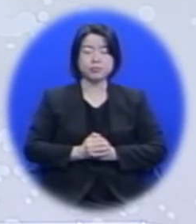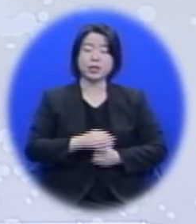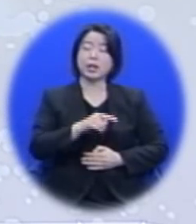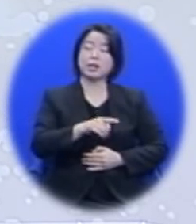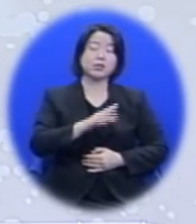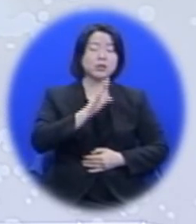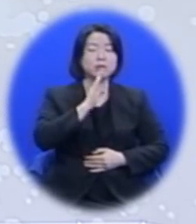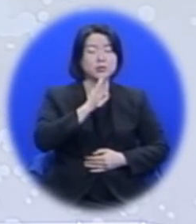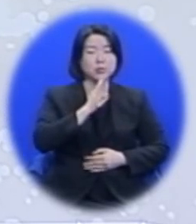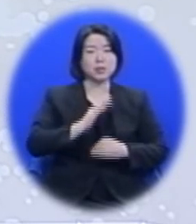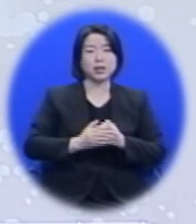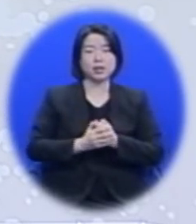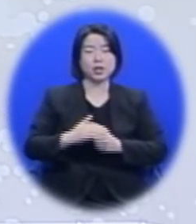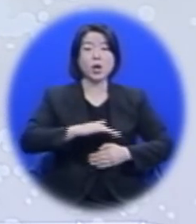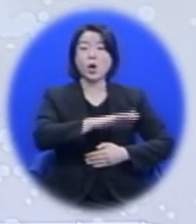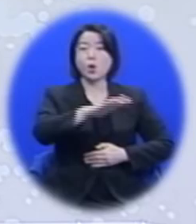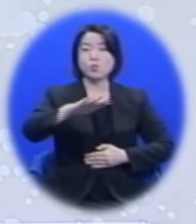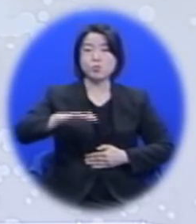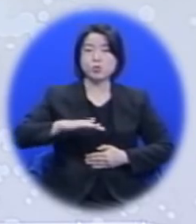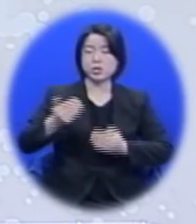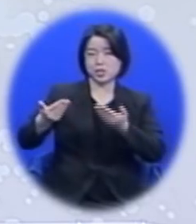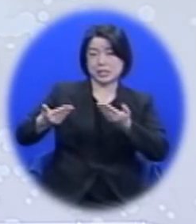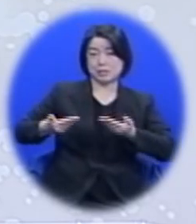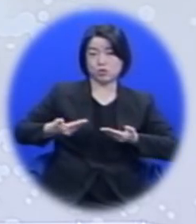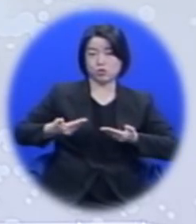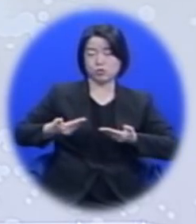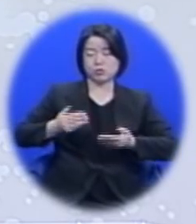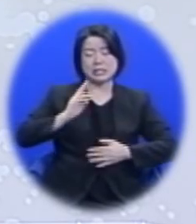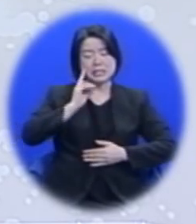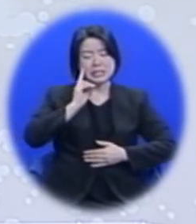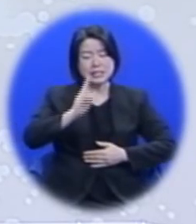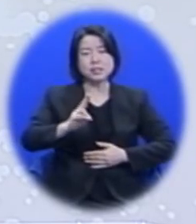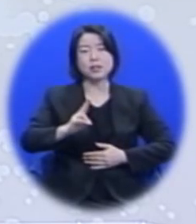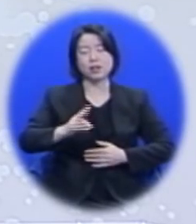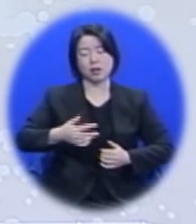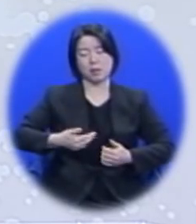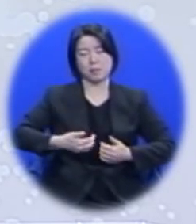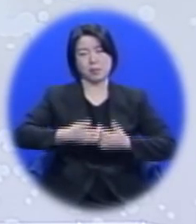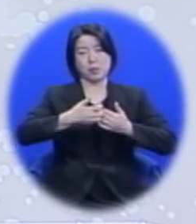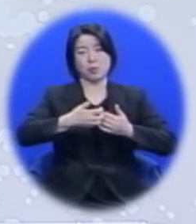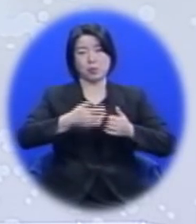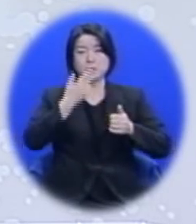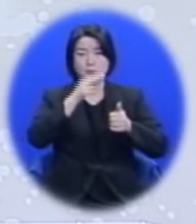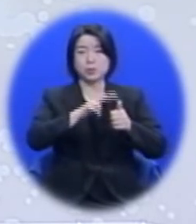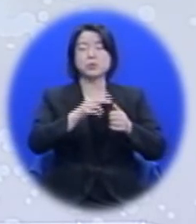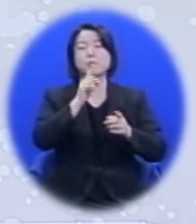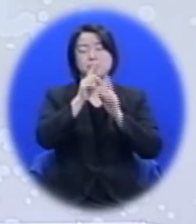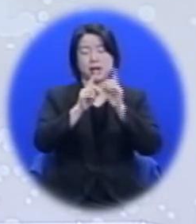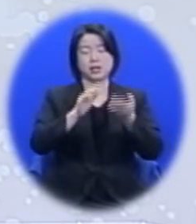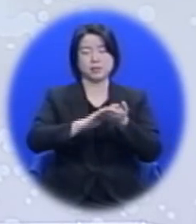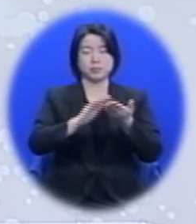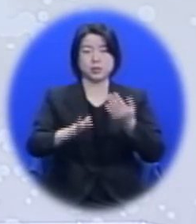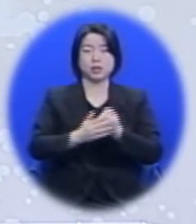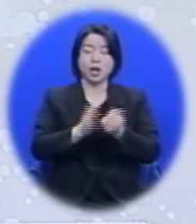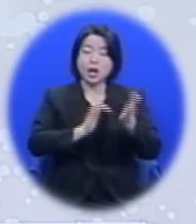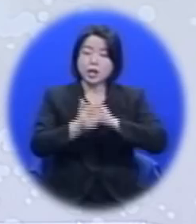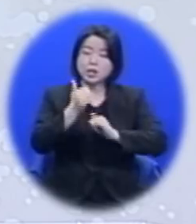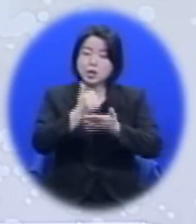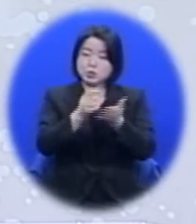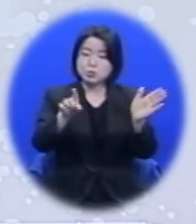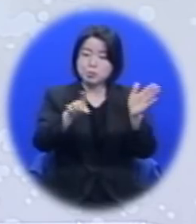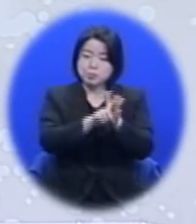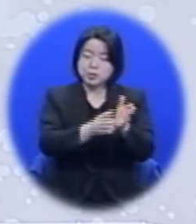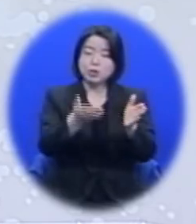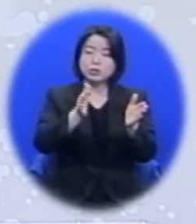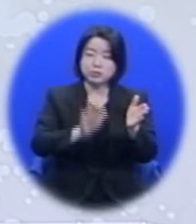이건 참 우리에게 던져주는 매우 심각한 도전이잖아요. 예수를 믿었는데